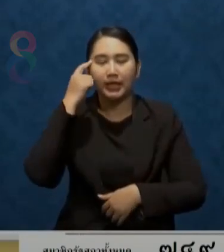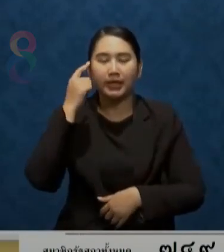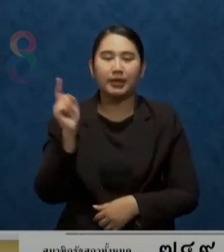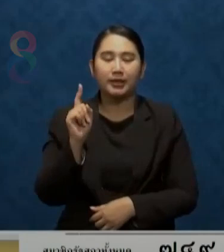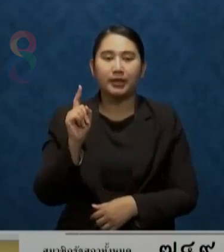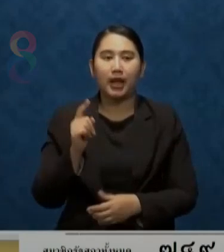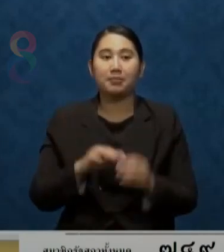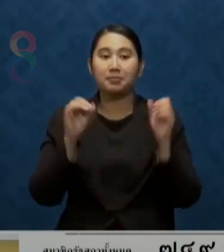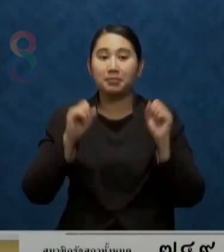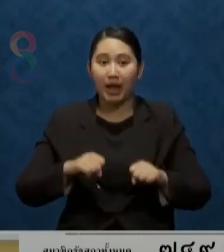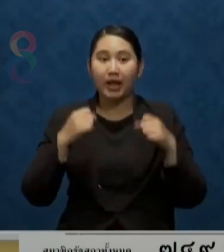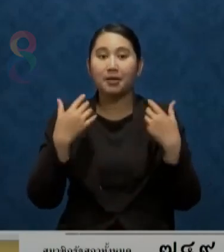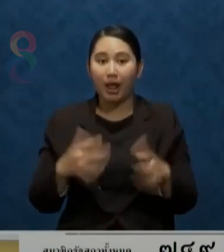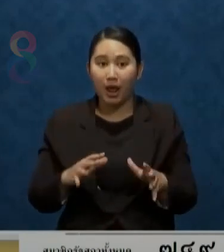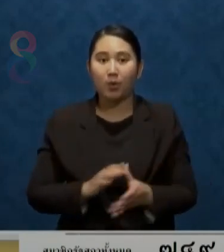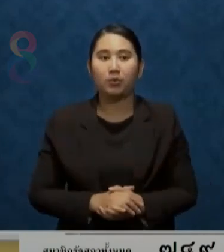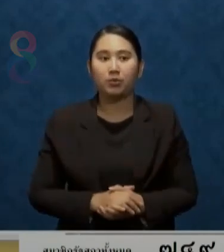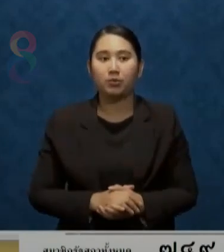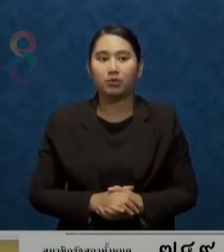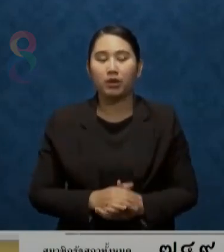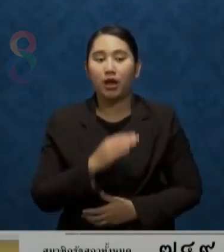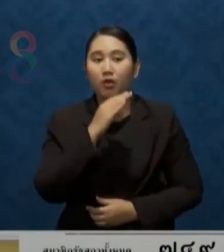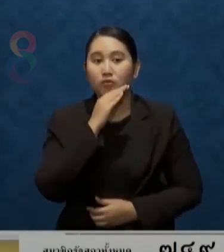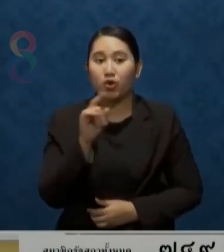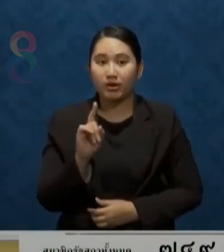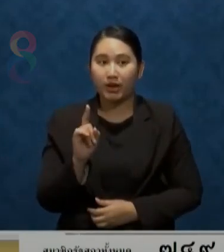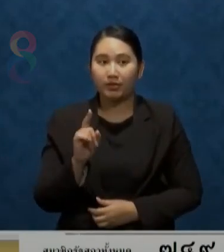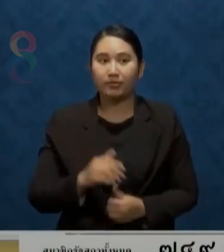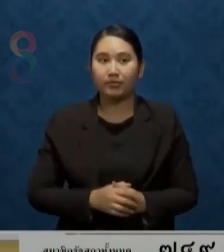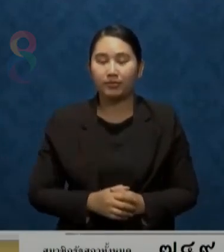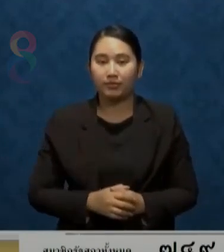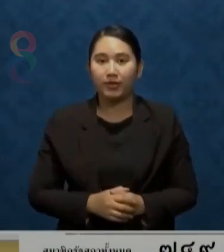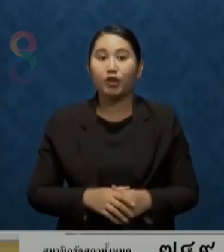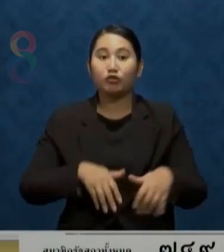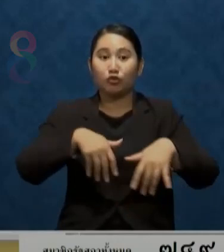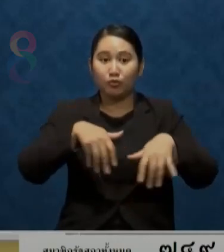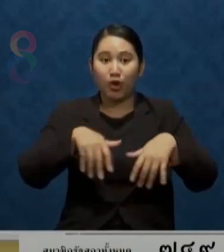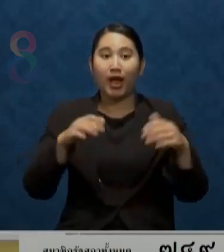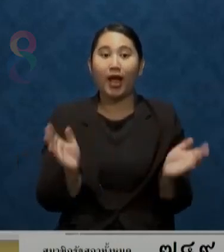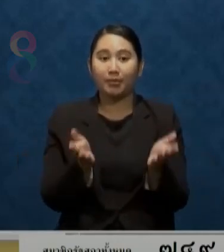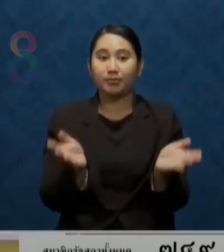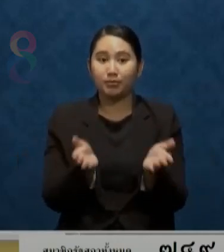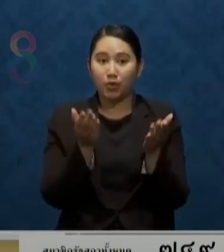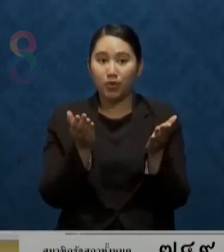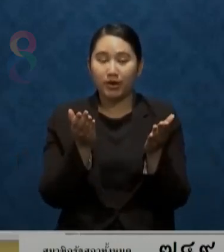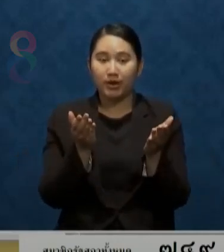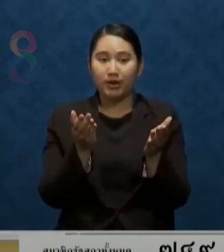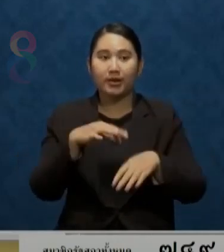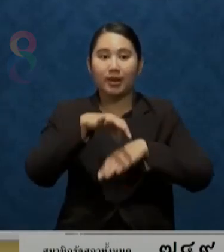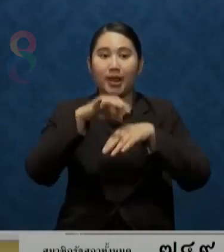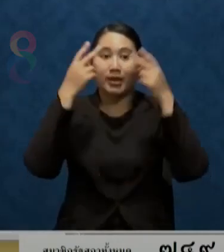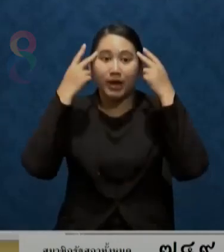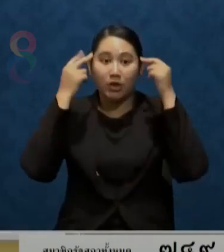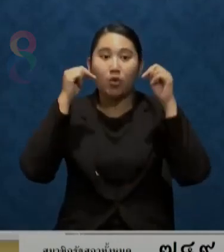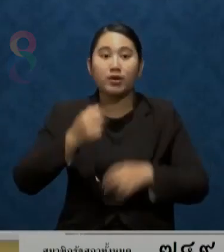ลงมติไปแล้วถ้าหากว่าท่านได้เสียงประชาชนสนับสนุนจนกระทั่งทำหน้าที่เป็นนายกรัฐมนตรี